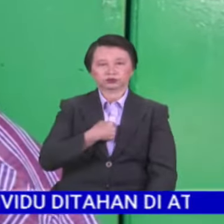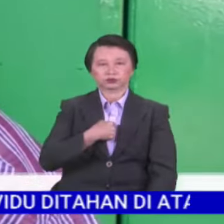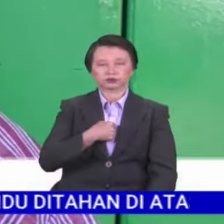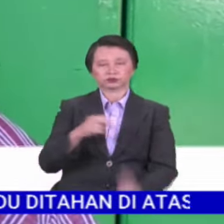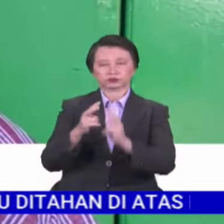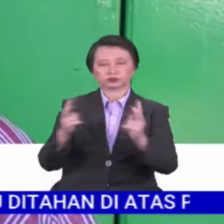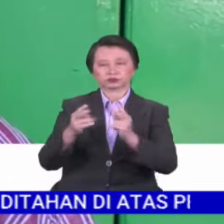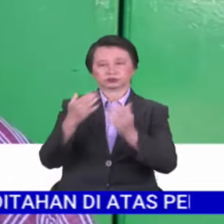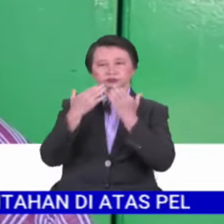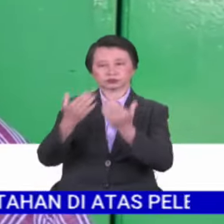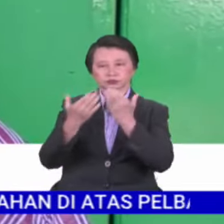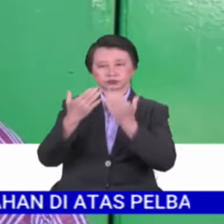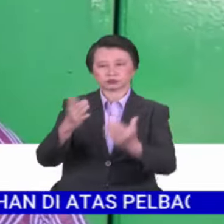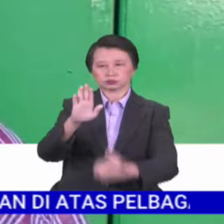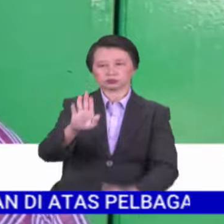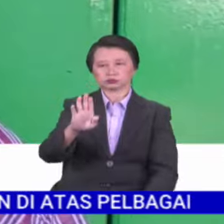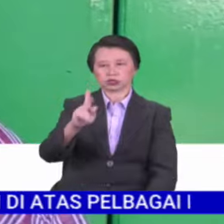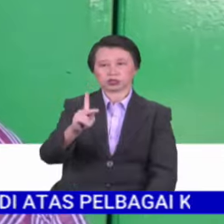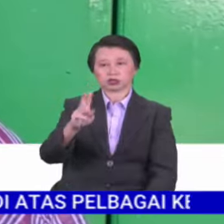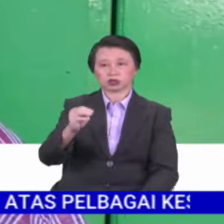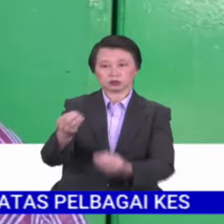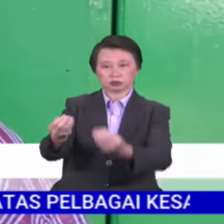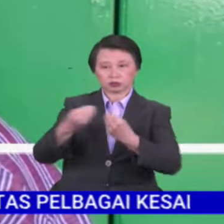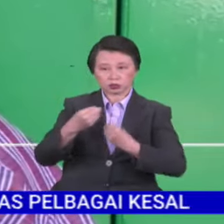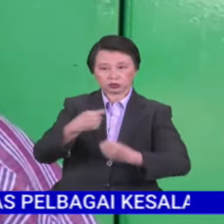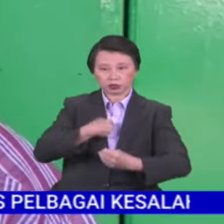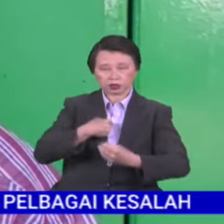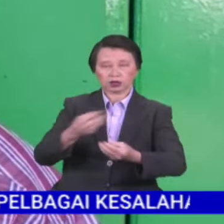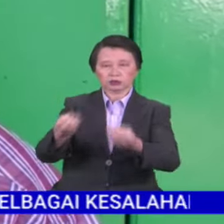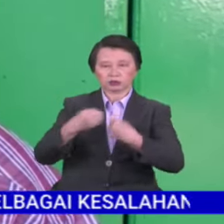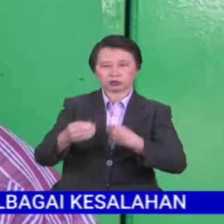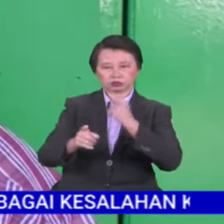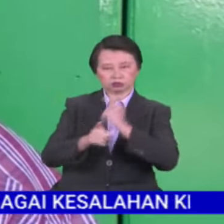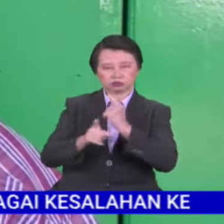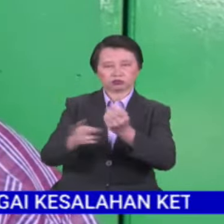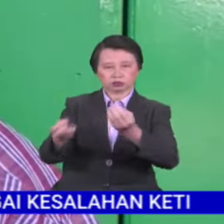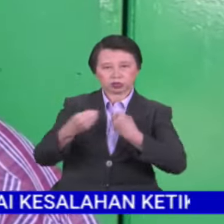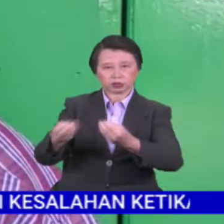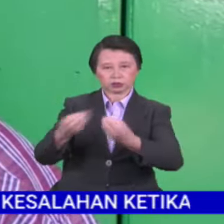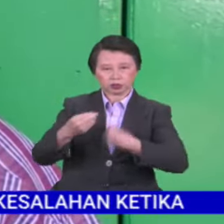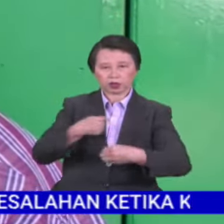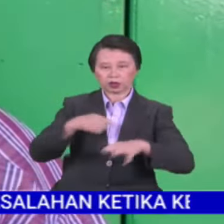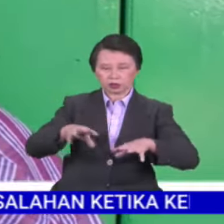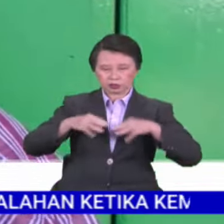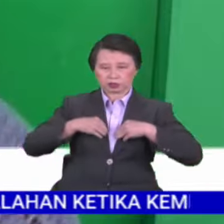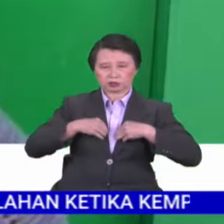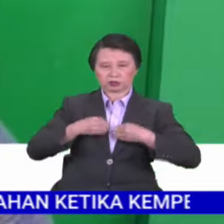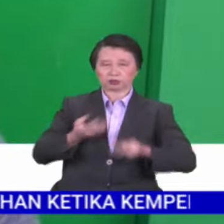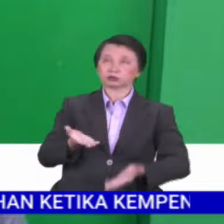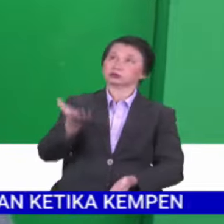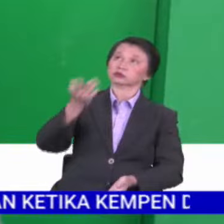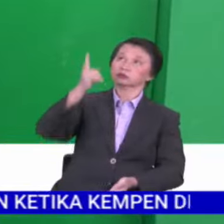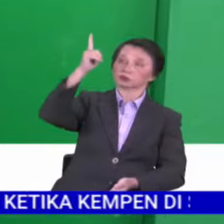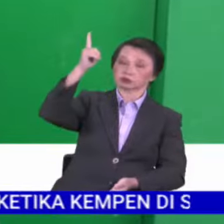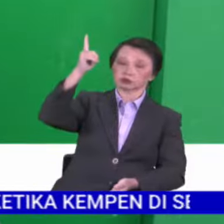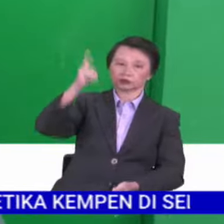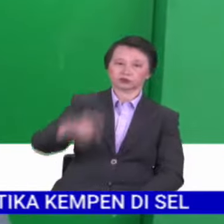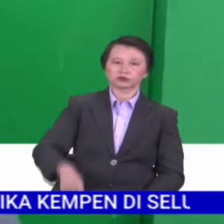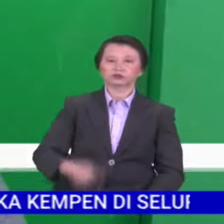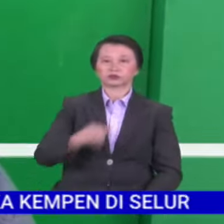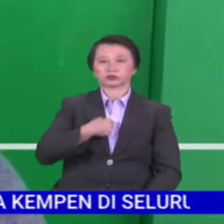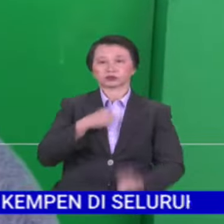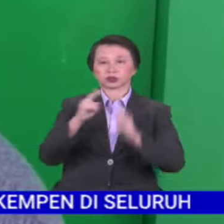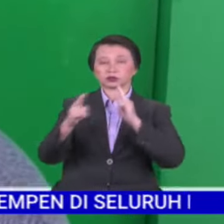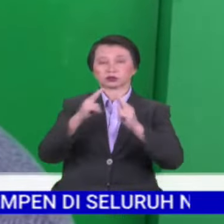memberi BKM kepada saya dan yang memberi pun bersyukur sangat saya dapat menerima kepada Allah. Jadi saya dah